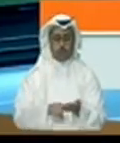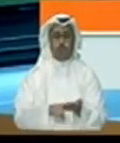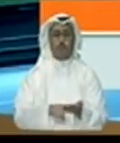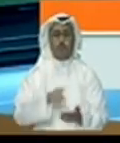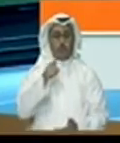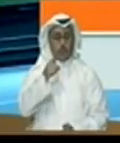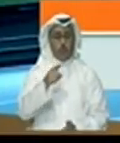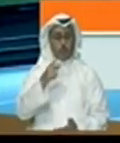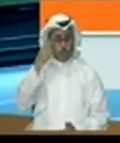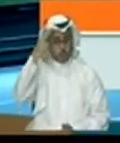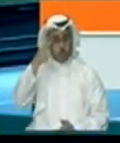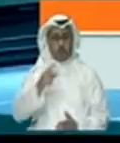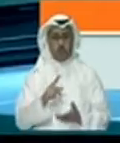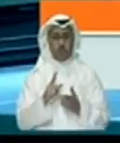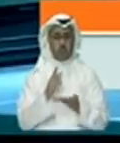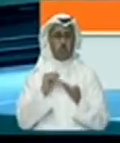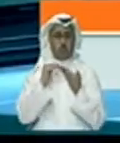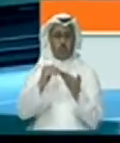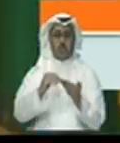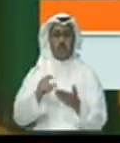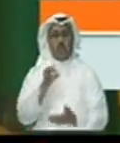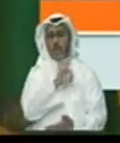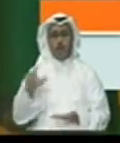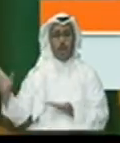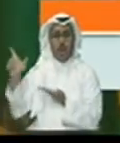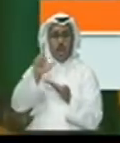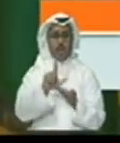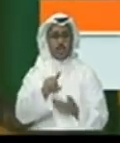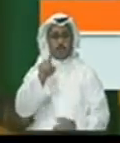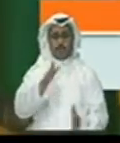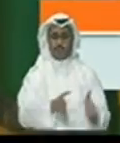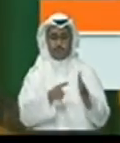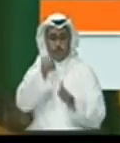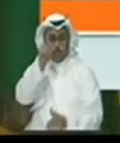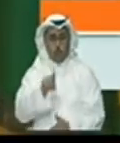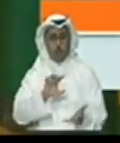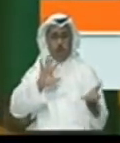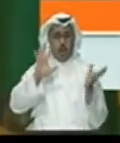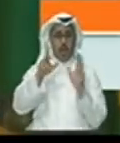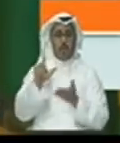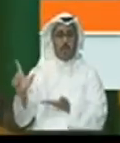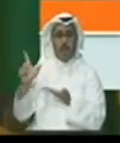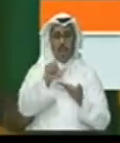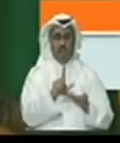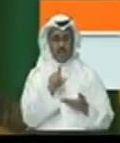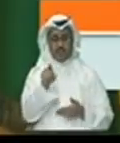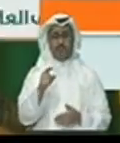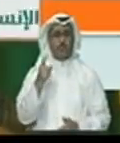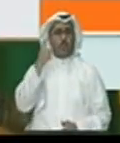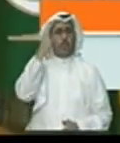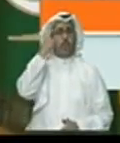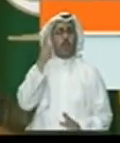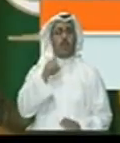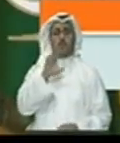على دعم ورعاية اللاجئين في العالم. في هذا اليوم، اليوم العالمي للاجئين، نستذكر